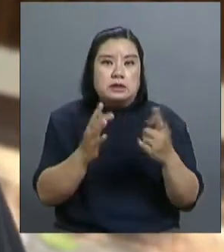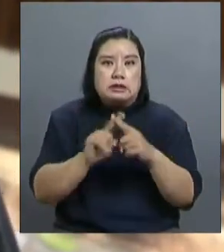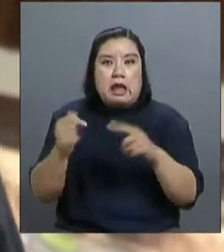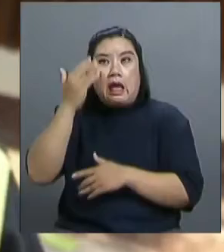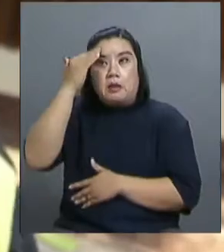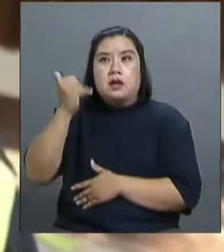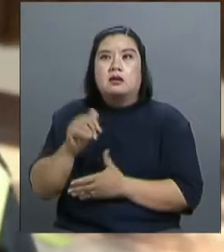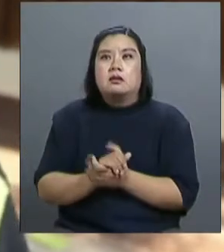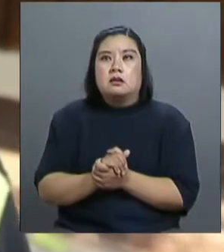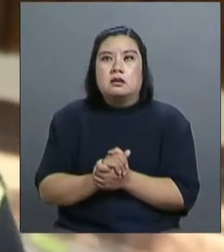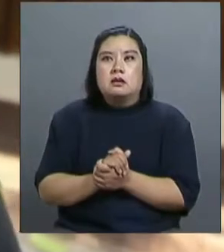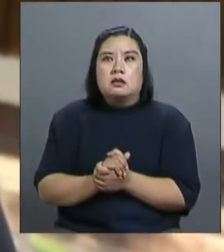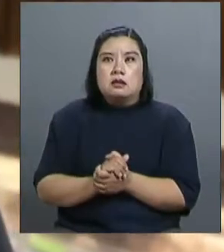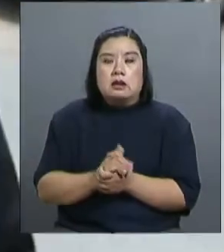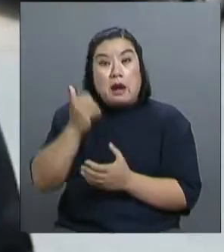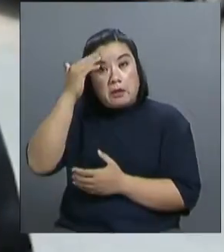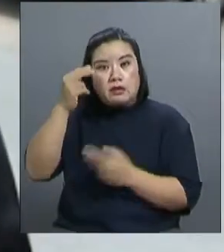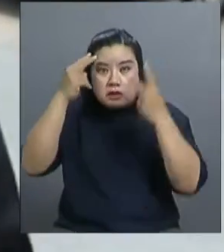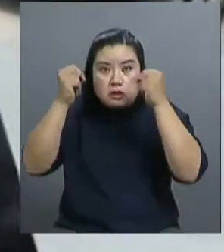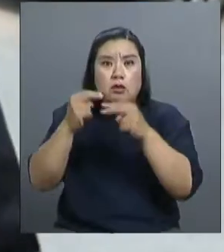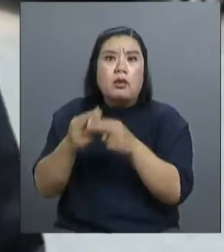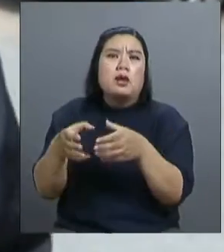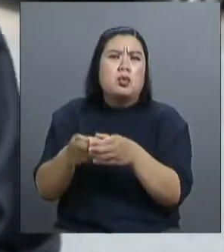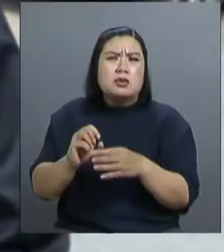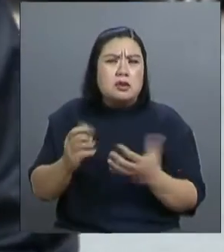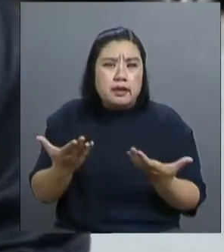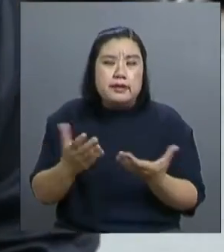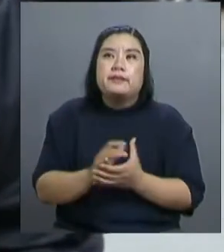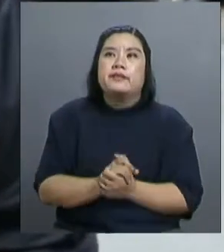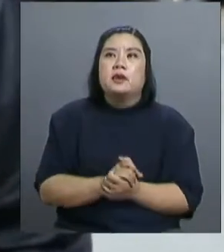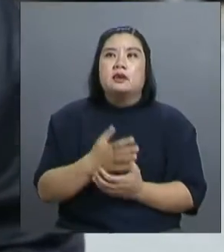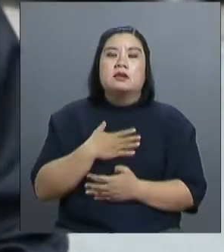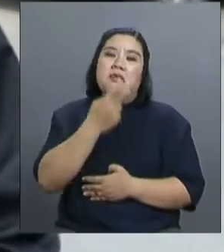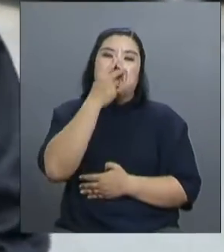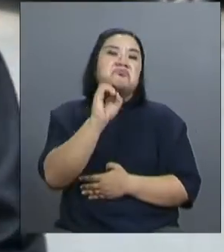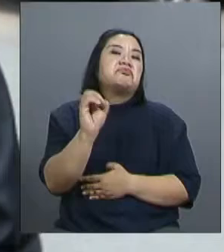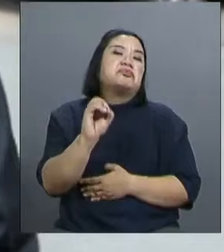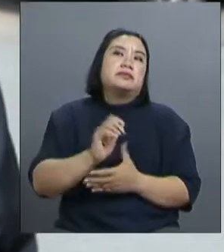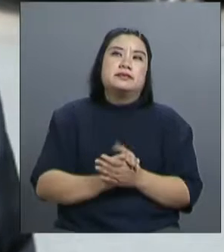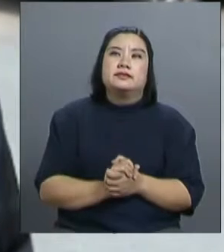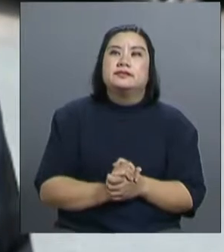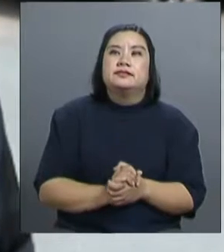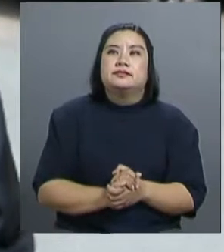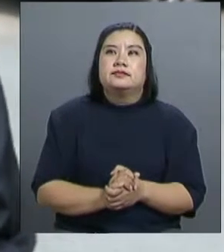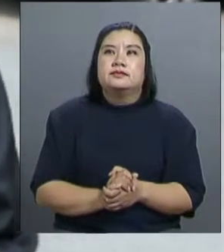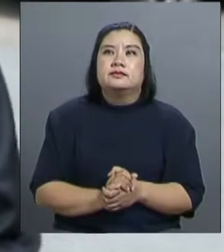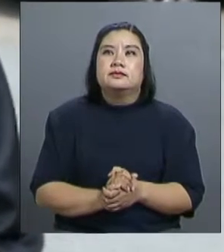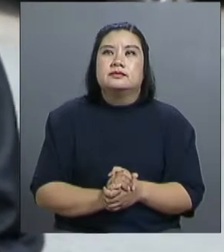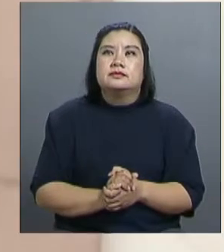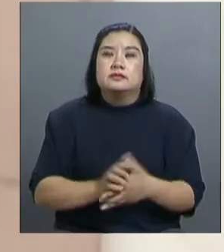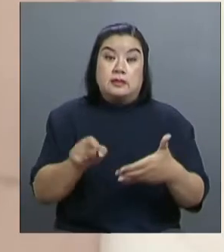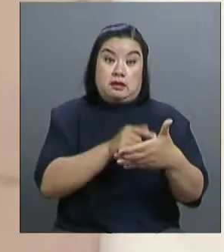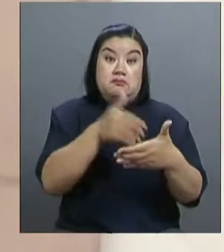จะเป็นของนายกคนปัจจุบันเนี้ยค่ะ ไม่ติดตามอะไรพวกนี้ด้วยอะค่ะถ้าไม่ไปก็คงไม่เป็นไรมั้